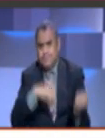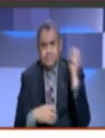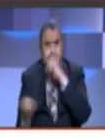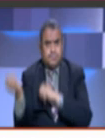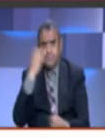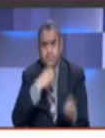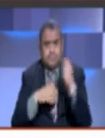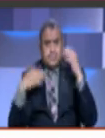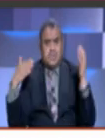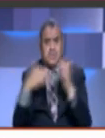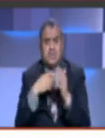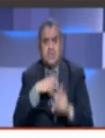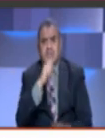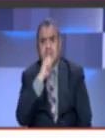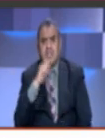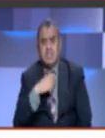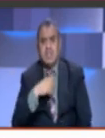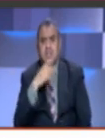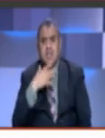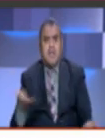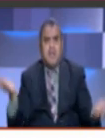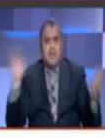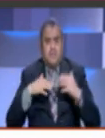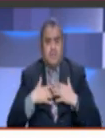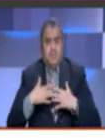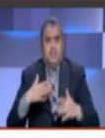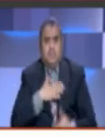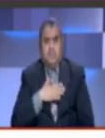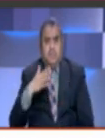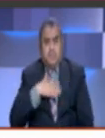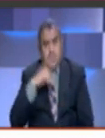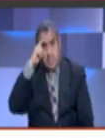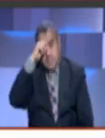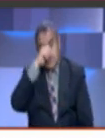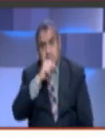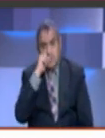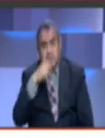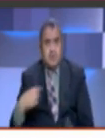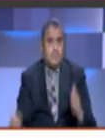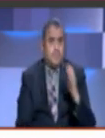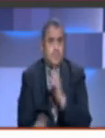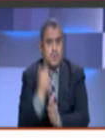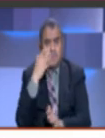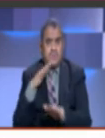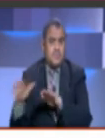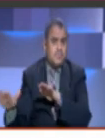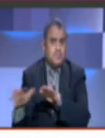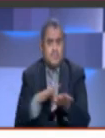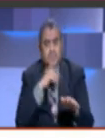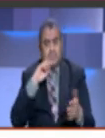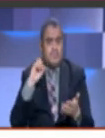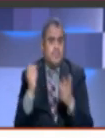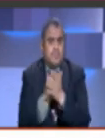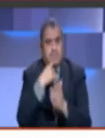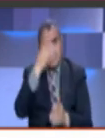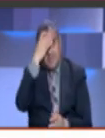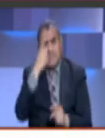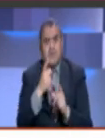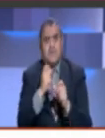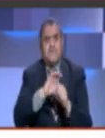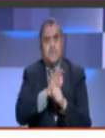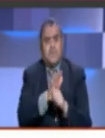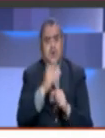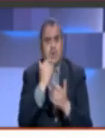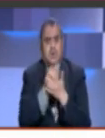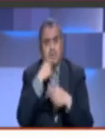سلبا في جهاز المناعة للجسم، كل أعضاء الجسم، وبالتالي بيكون رد فعله لأي إصابة فيروسية سواء مرض